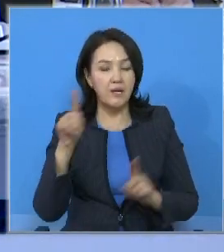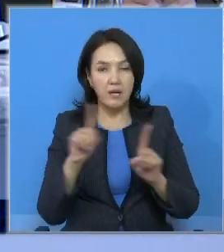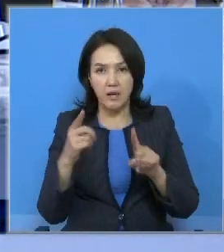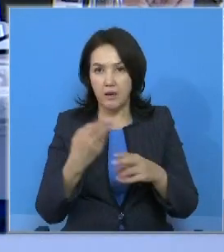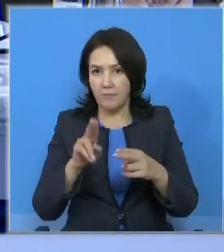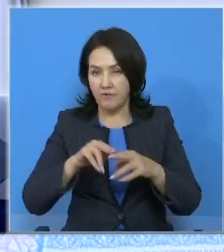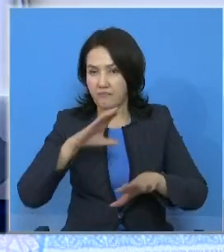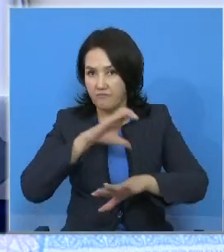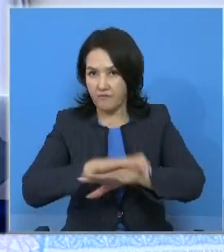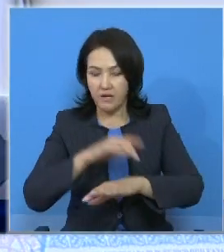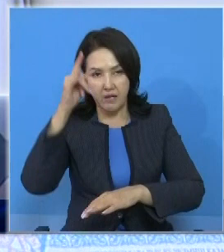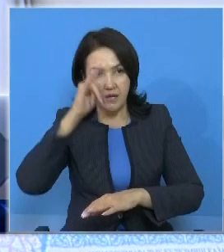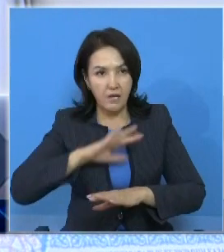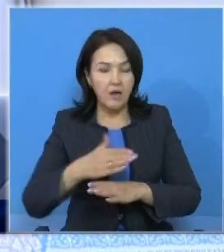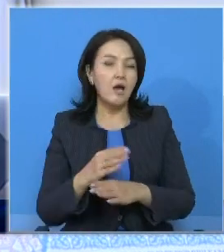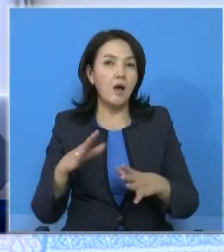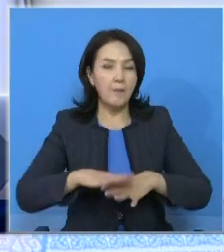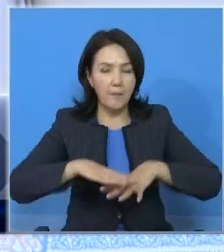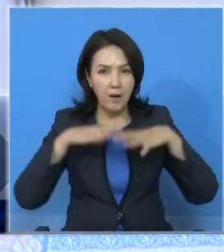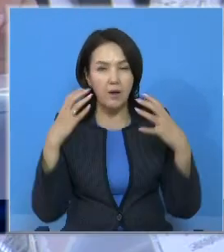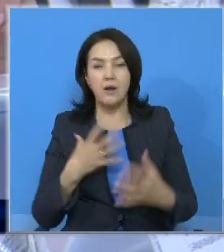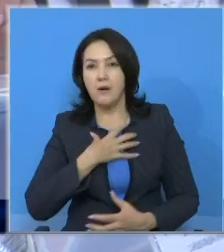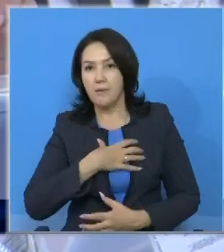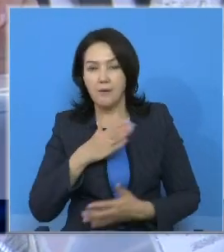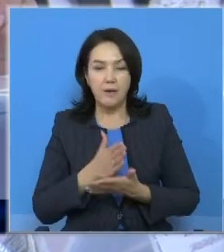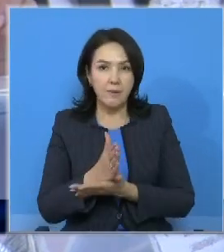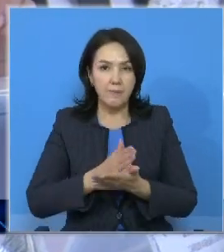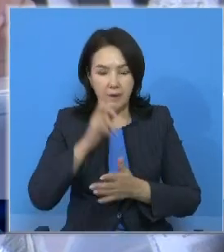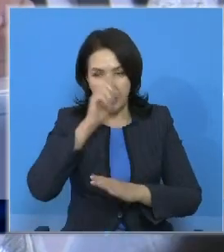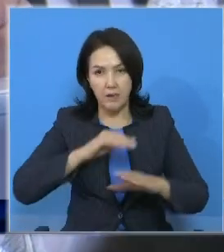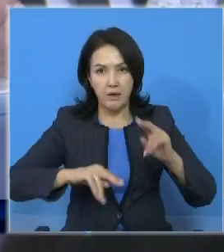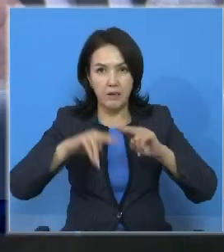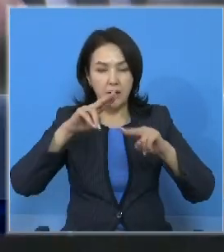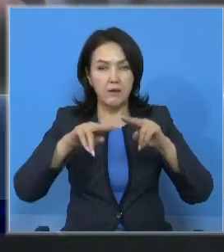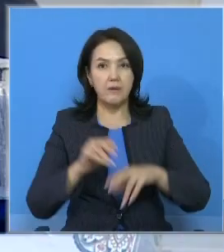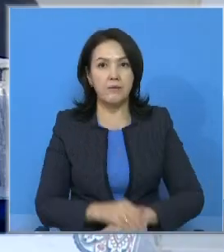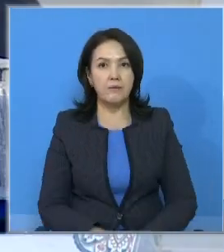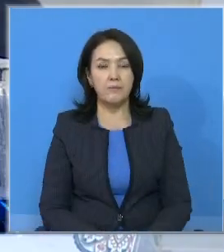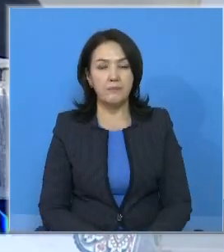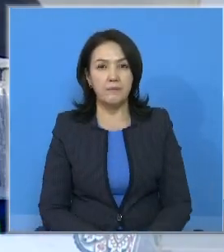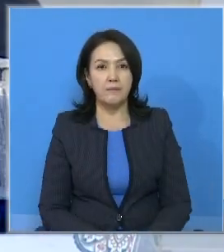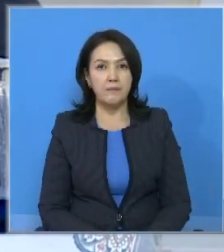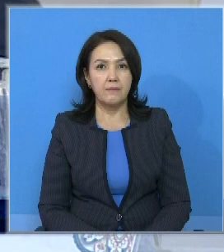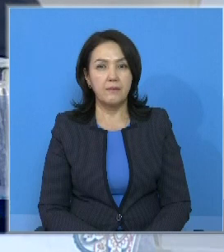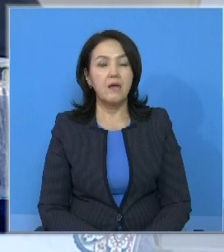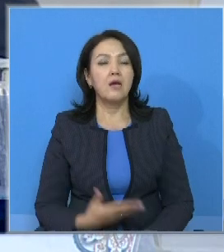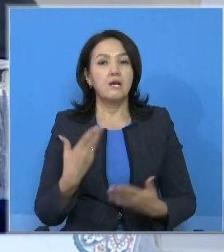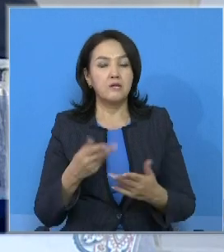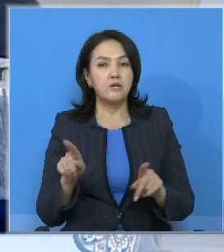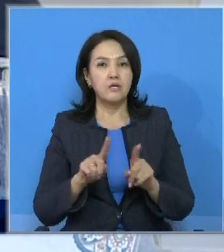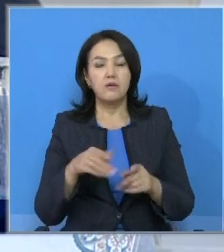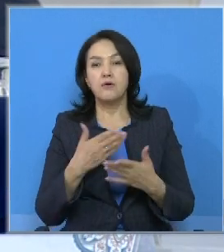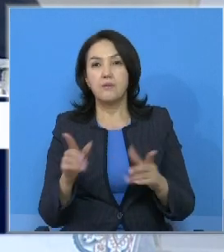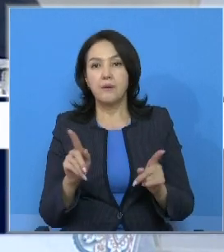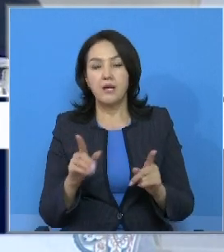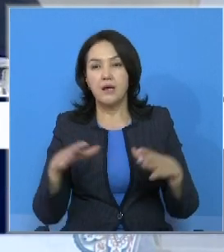именно этот фактор в Казахстане играет ключевую роль в политике государственного строительства. Истинной является то,